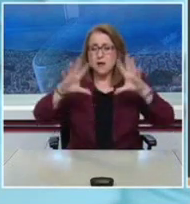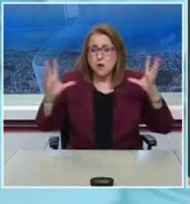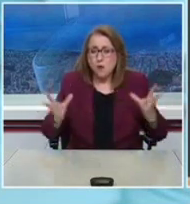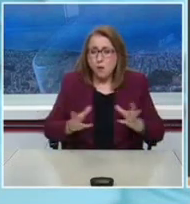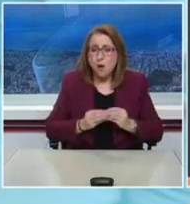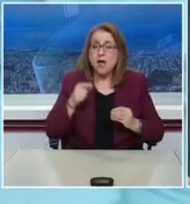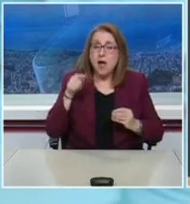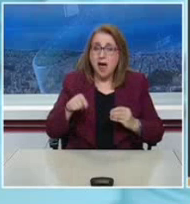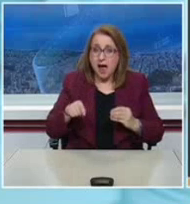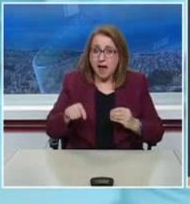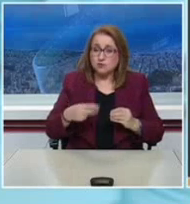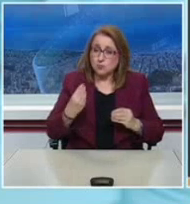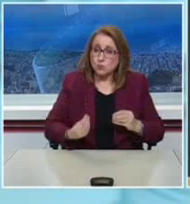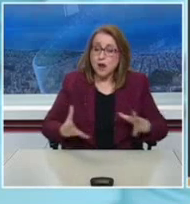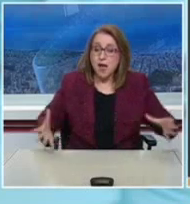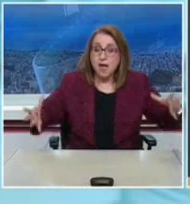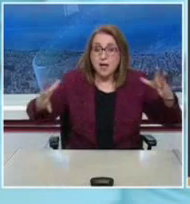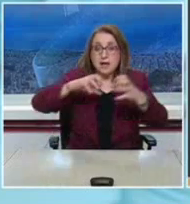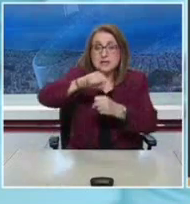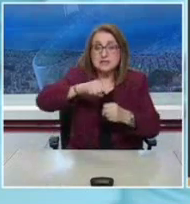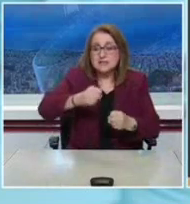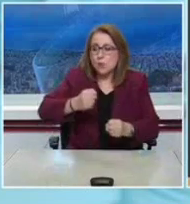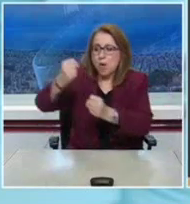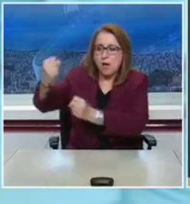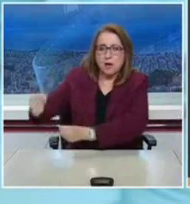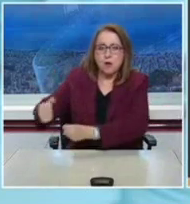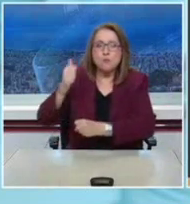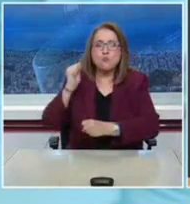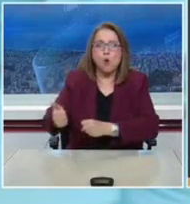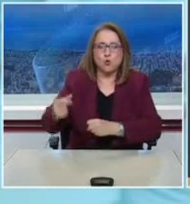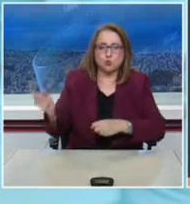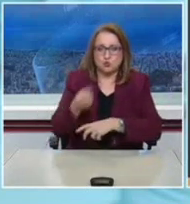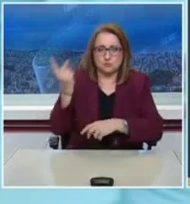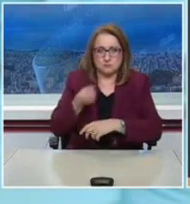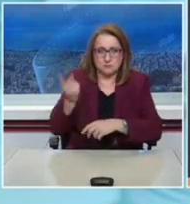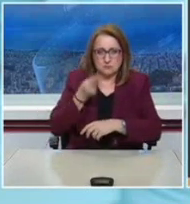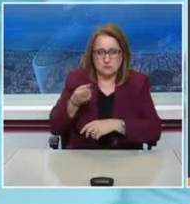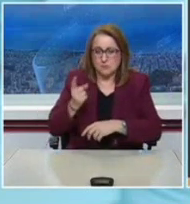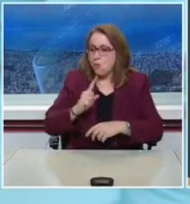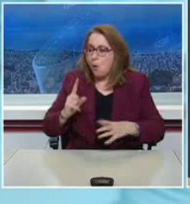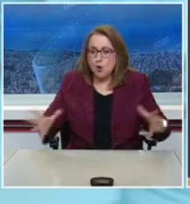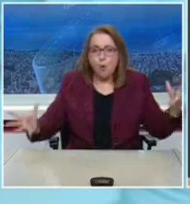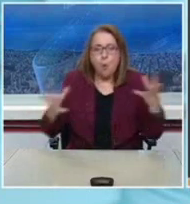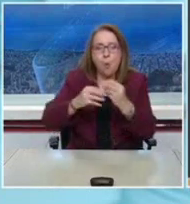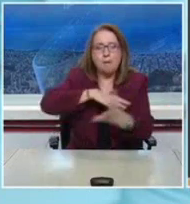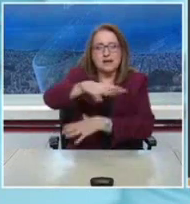τα κλινοσκεπάσματα είναι καλό να τοποθετούνται σε ξεχωριστό σάκο για τα άπλυτα με προσοχή, ώστε να αποφεύγεται επαφή με το δέρμα και τα ρούχα μας.